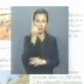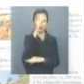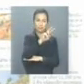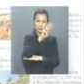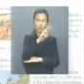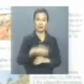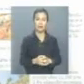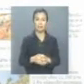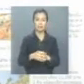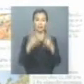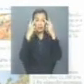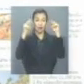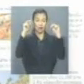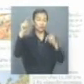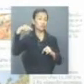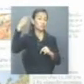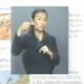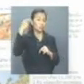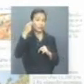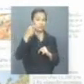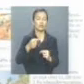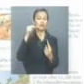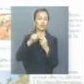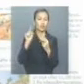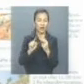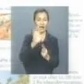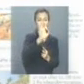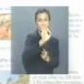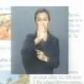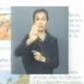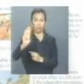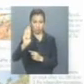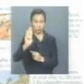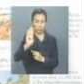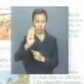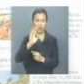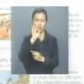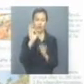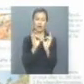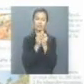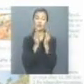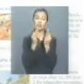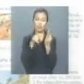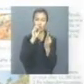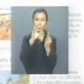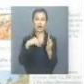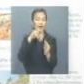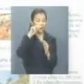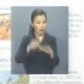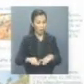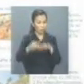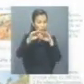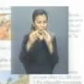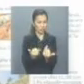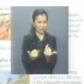ตรนายกรัฐมนตรีโพสต์ข้อความใน Facebook โดยสาระสำคัญระบุว่าสถานการณ์น้ำท่วมล่าสุดอยู่ในระดับที่ดีขึ้น